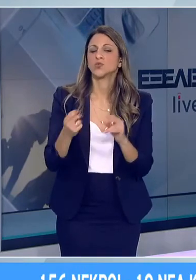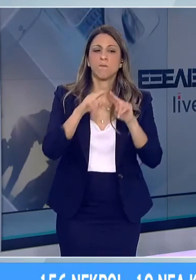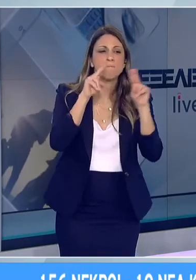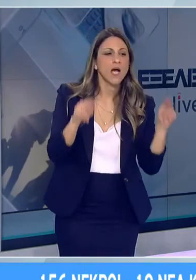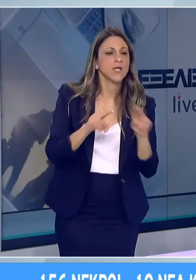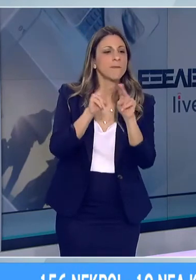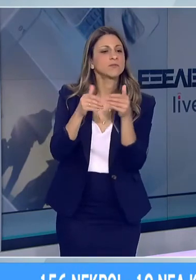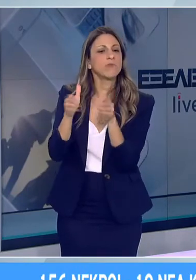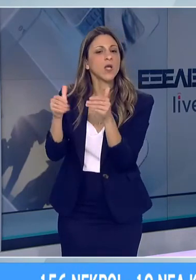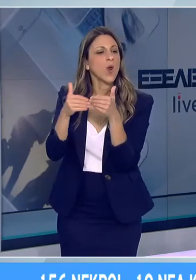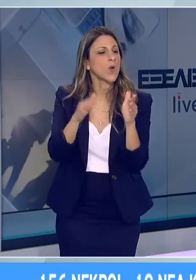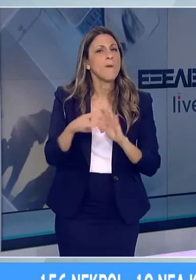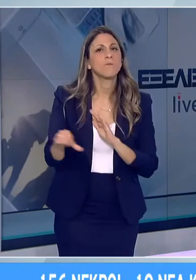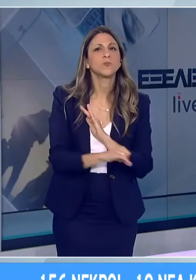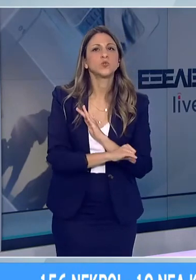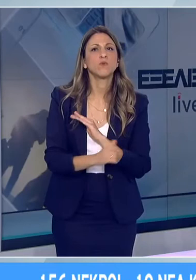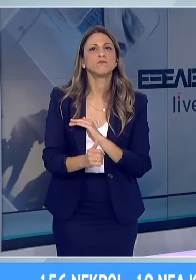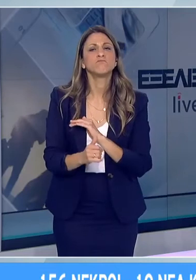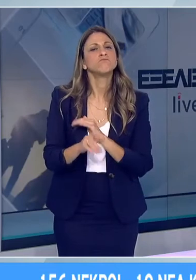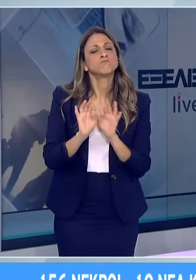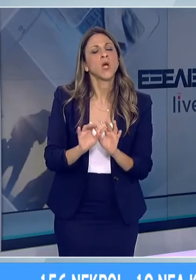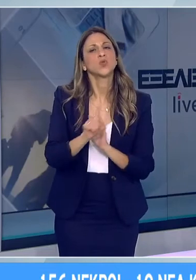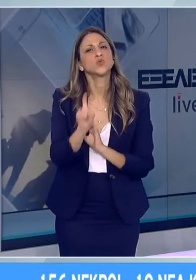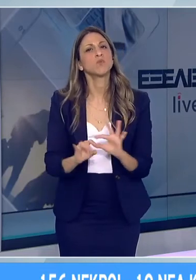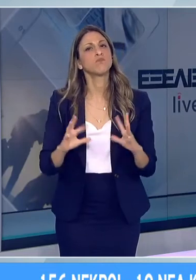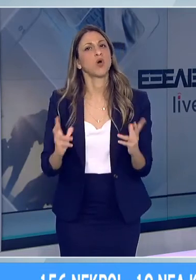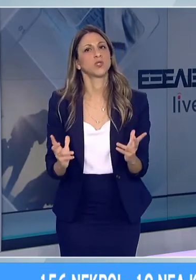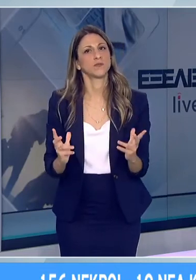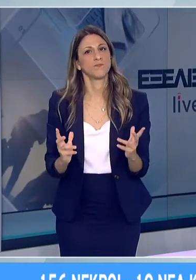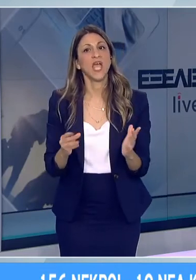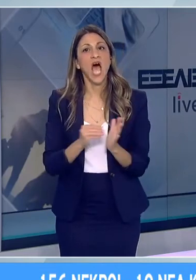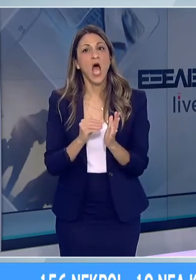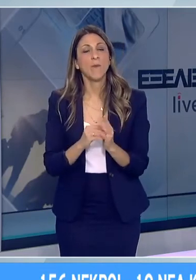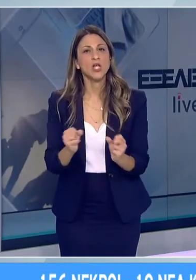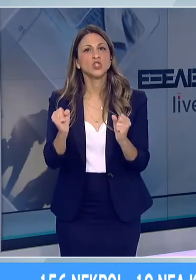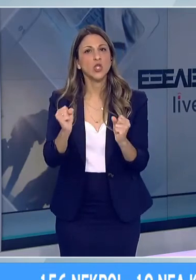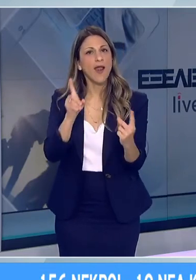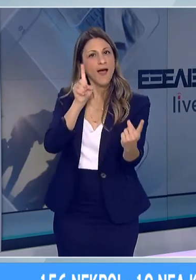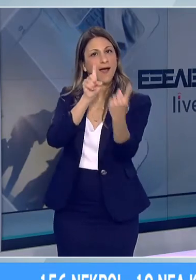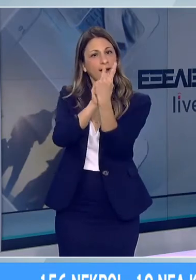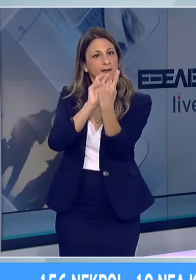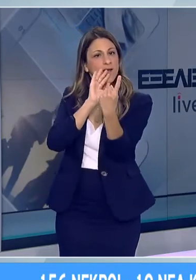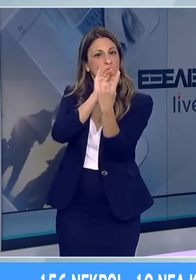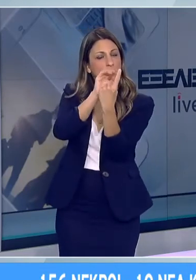με μέτρα προφύλαξης, πότε θα είμαστε σε θέση να ενημερωνόμαστε και να ρωτάμε διαζώσεις?